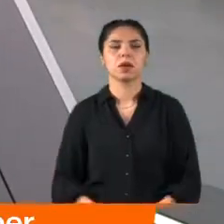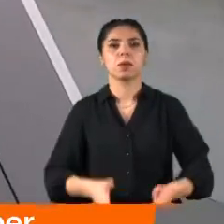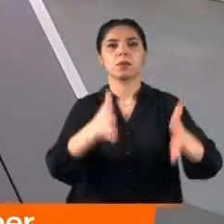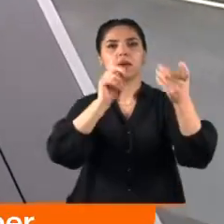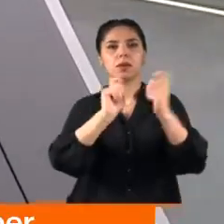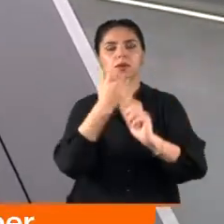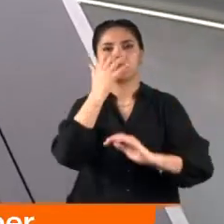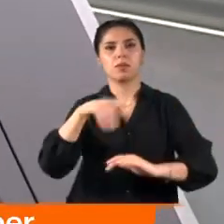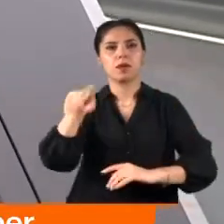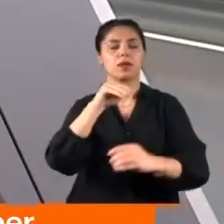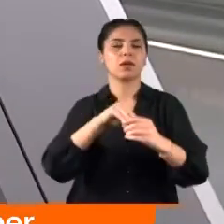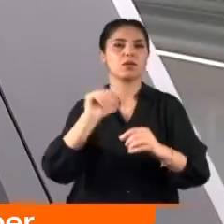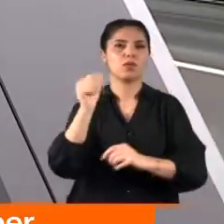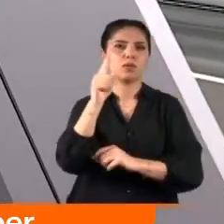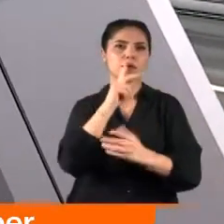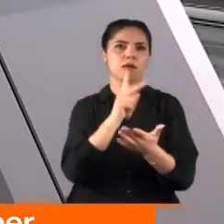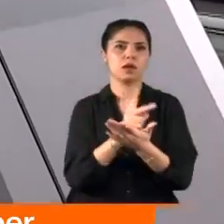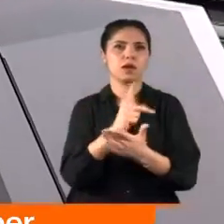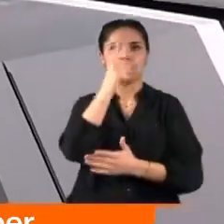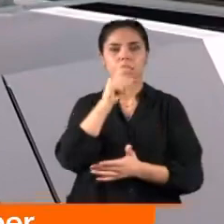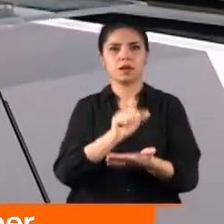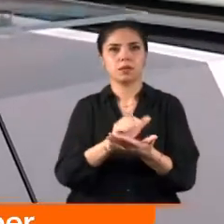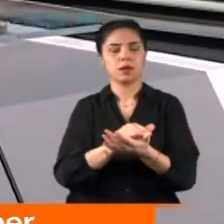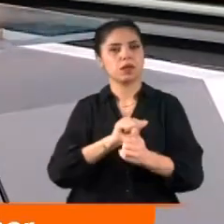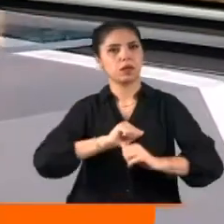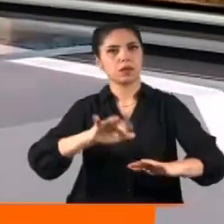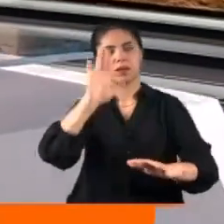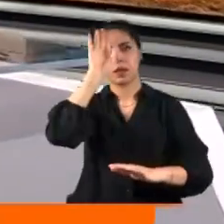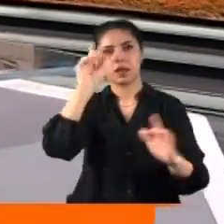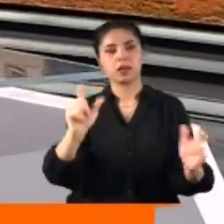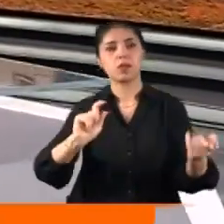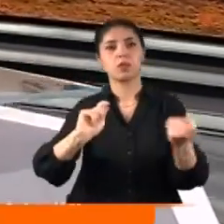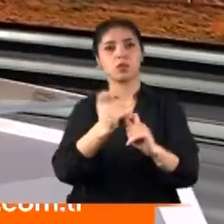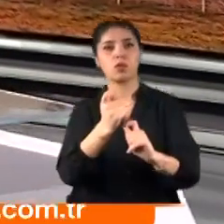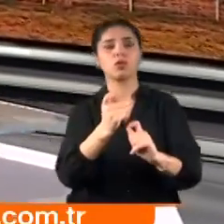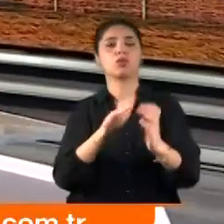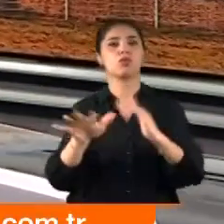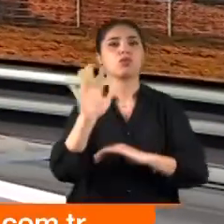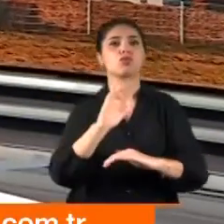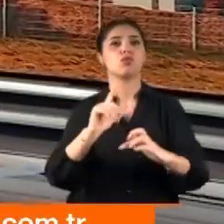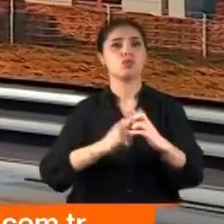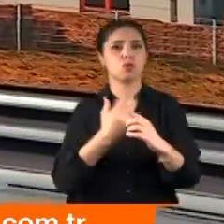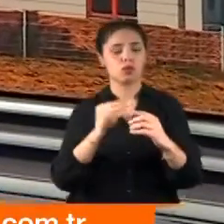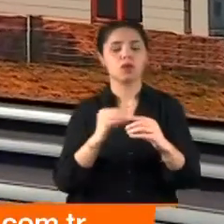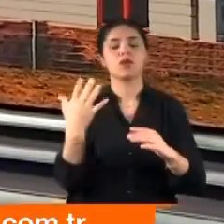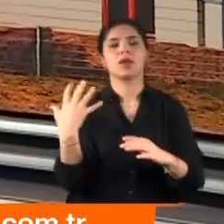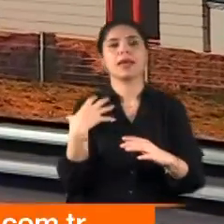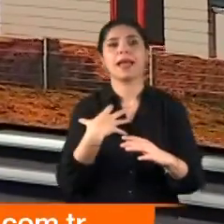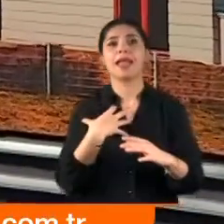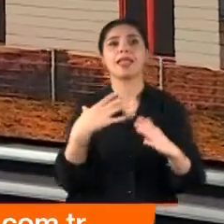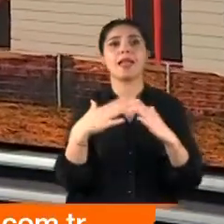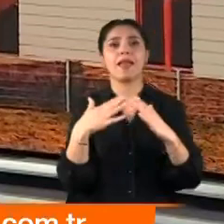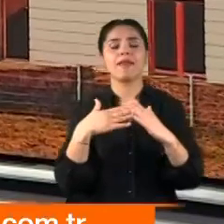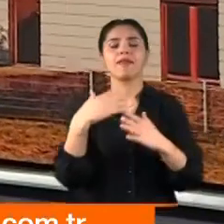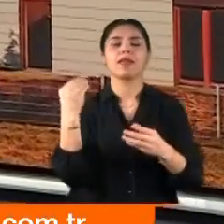Kentsel dönüşüm bekleyenler için çok önemli bir karar. Bugün resmi gazetede yayınlandı. İstanbul'da dönüşüm seferberliği için evini yenilemek isteyenlere